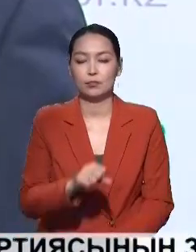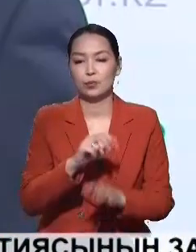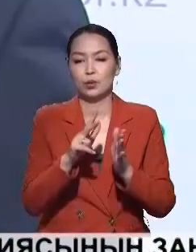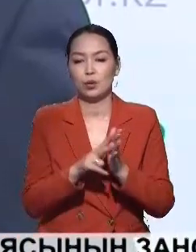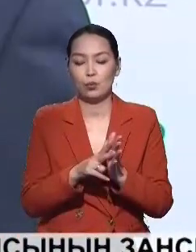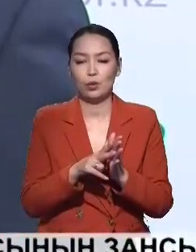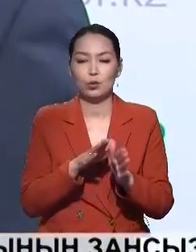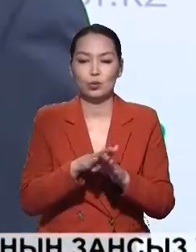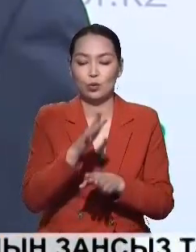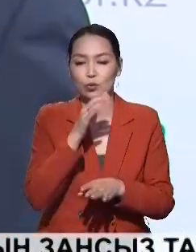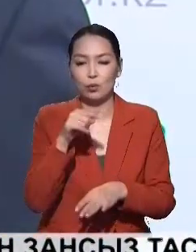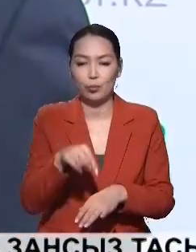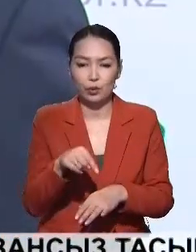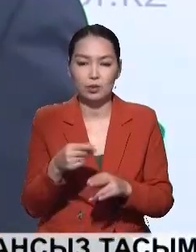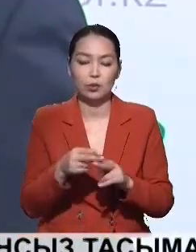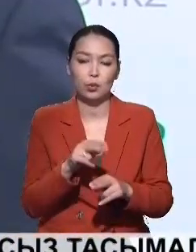азаматтар биыл